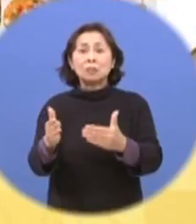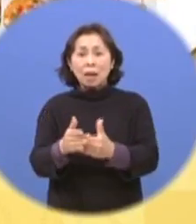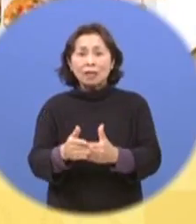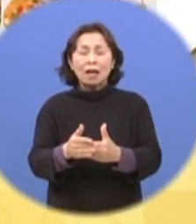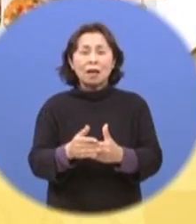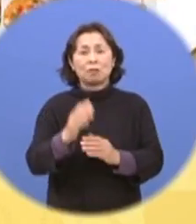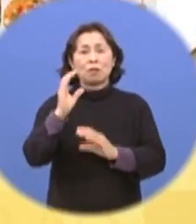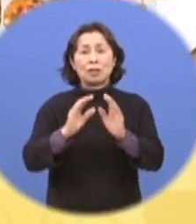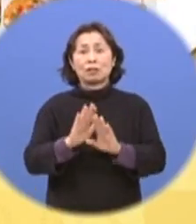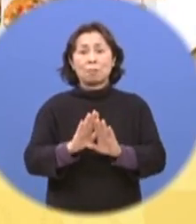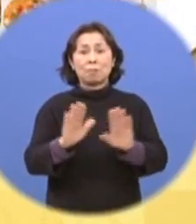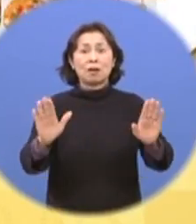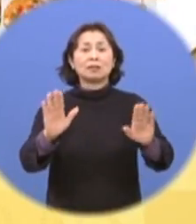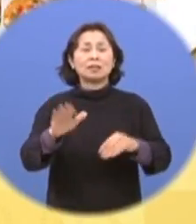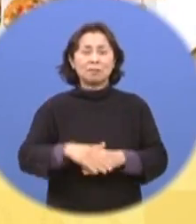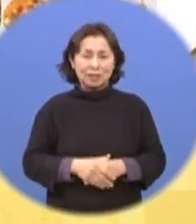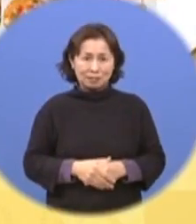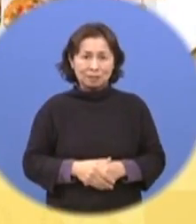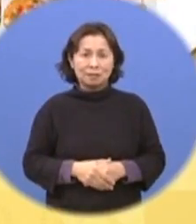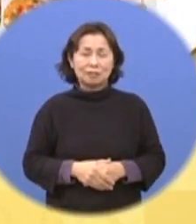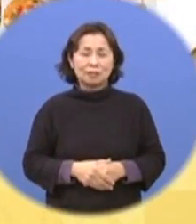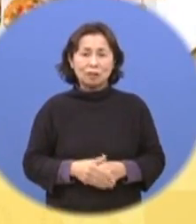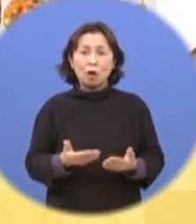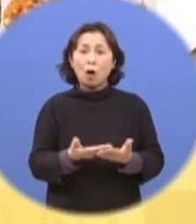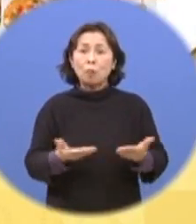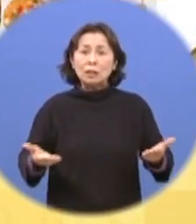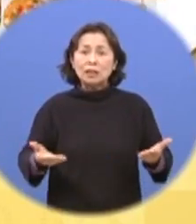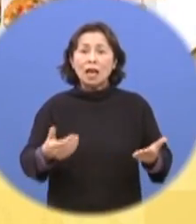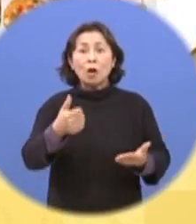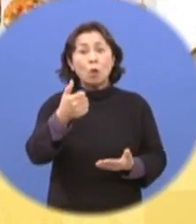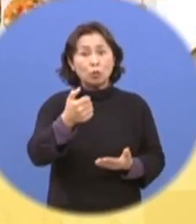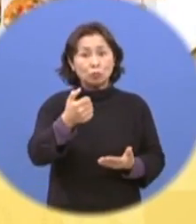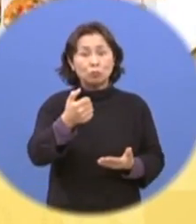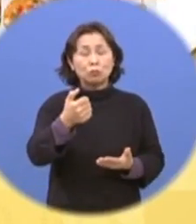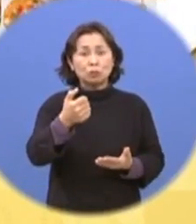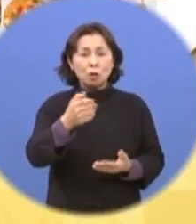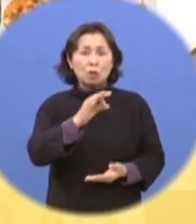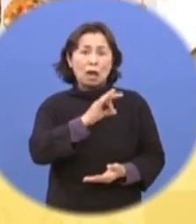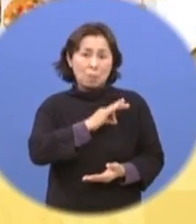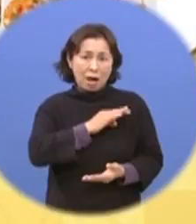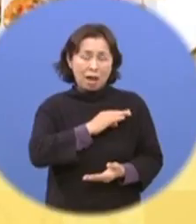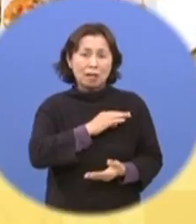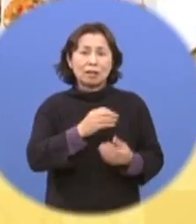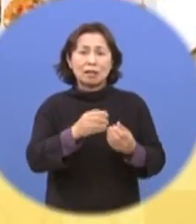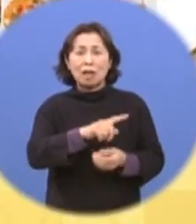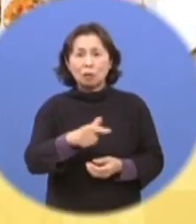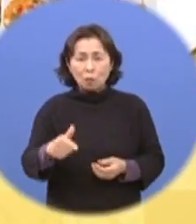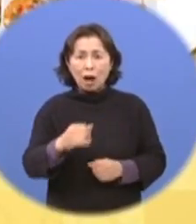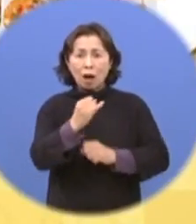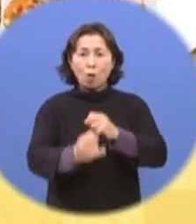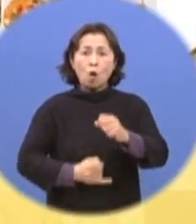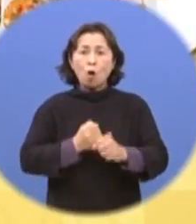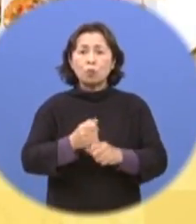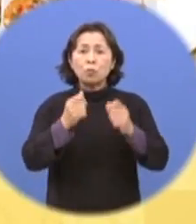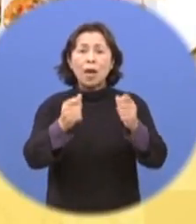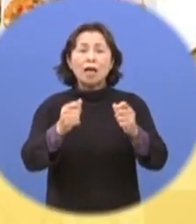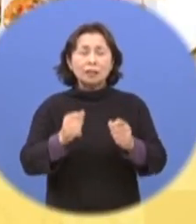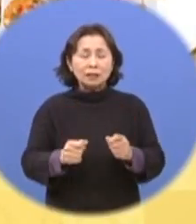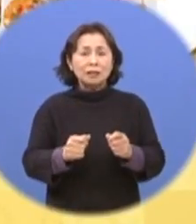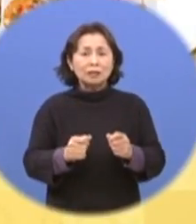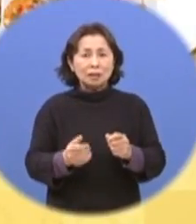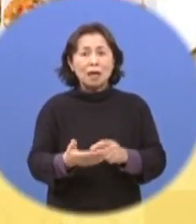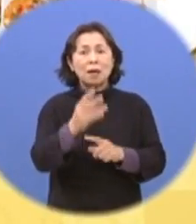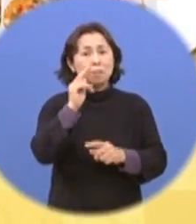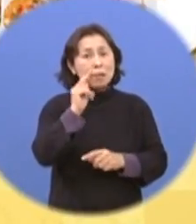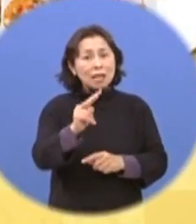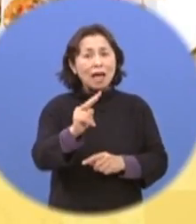ます教唆飲食店50店の詳しい情報はホームページでご覧いただけます和歌山ジビエ